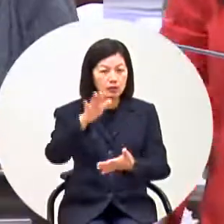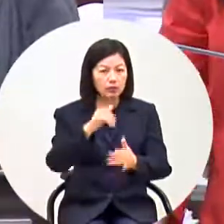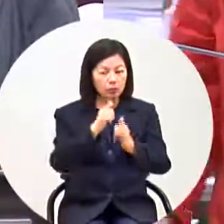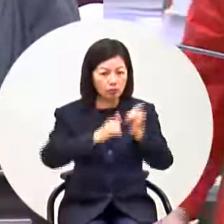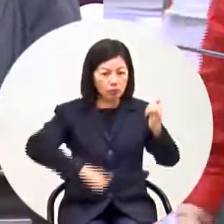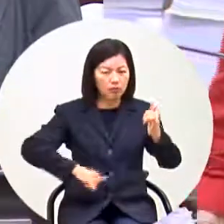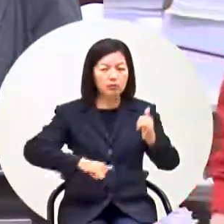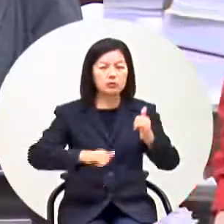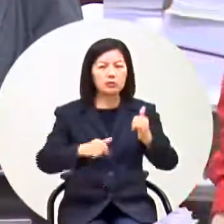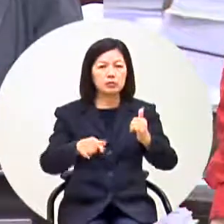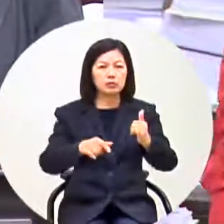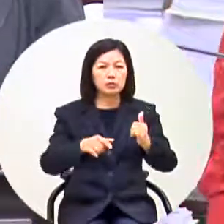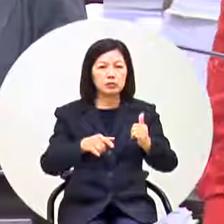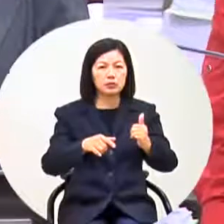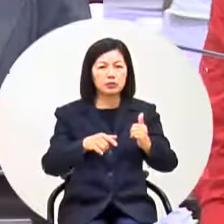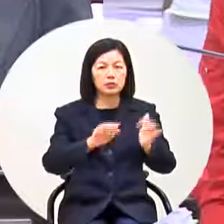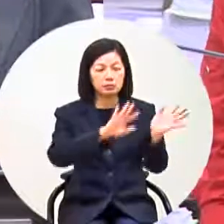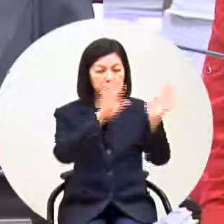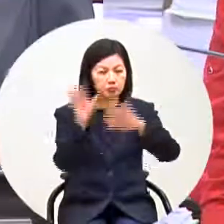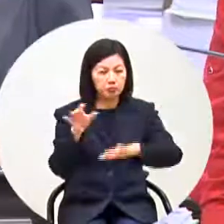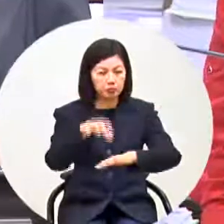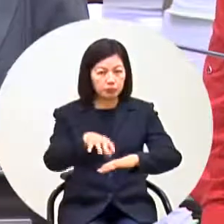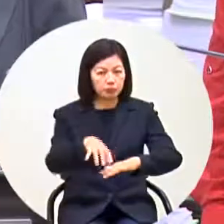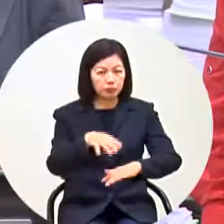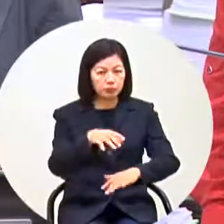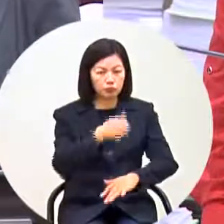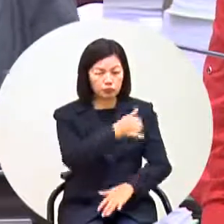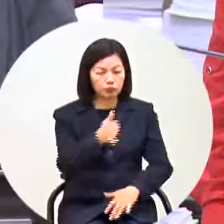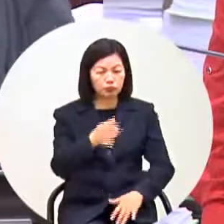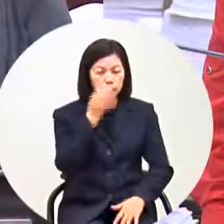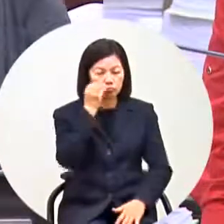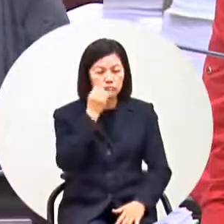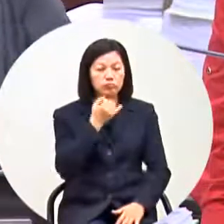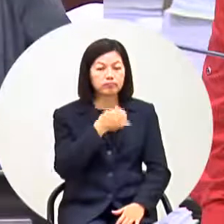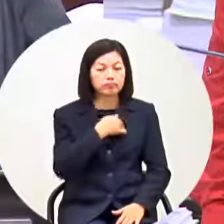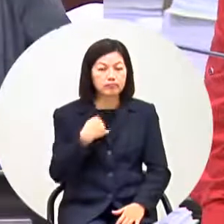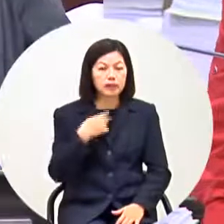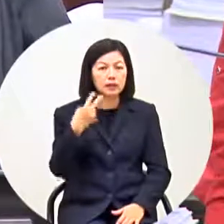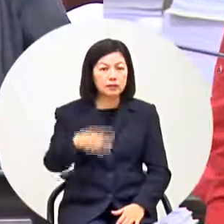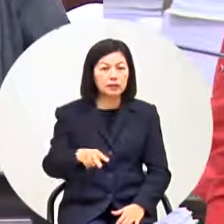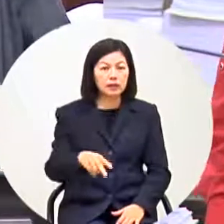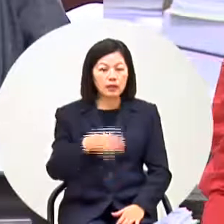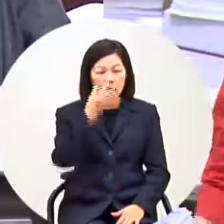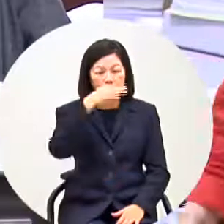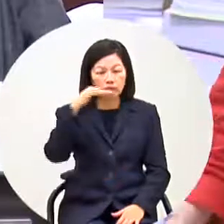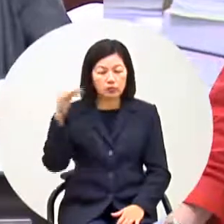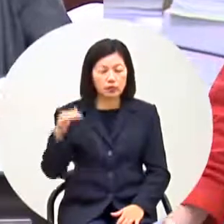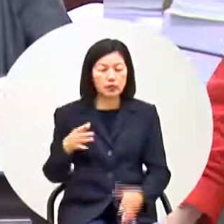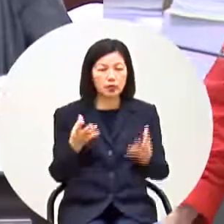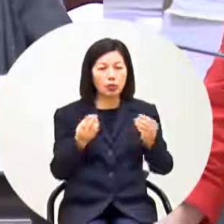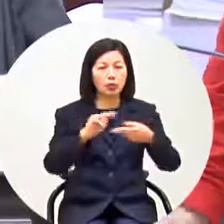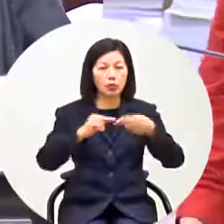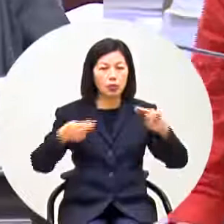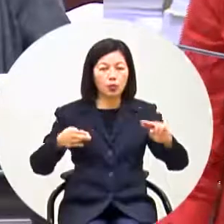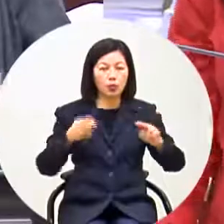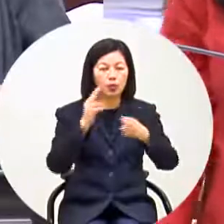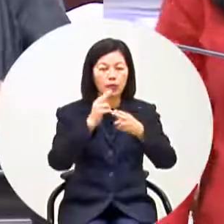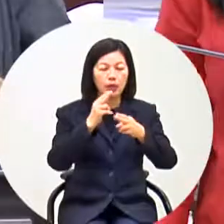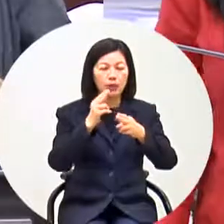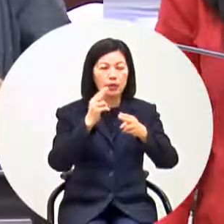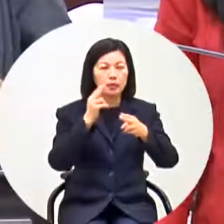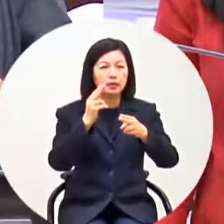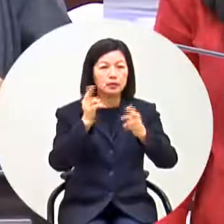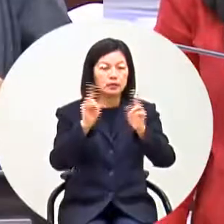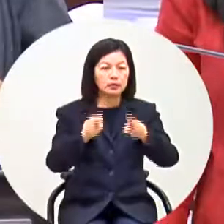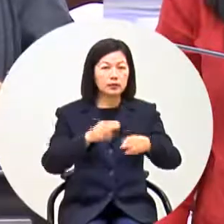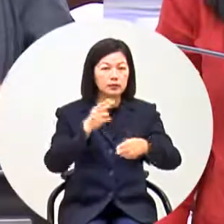希望我们的文化局，譬如像凤山无线电信所，哦，这个地方有很多